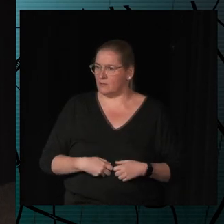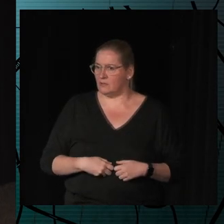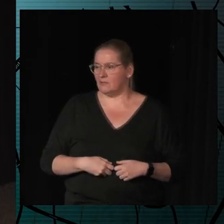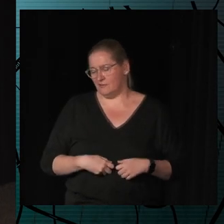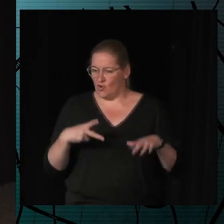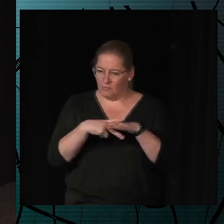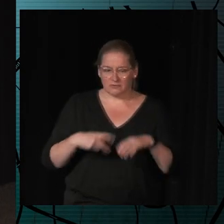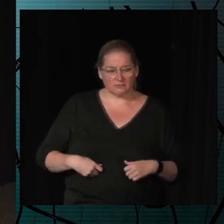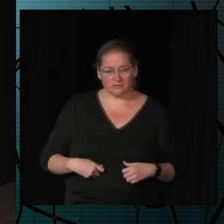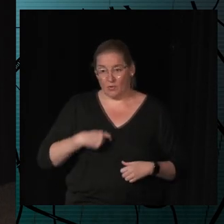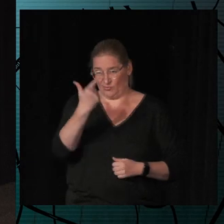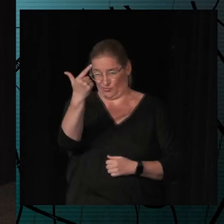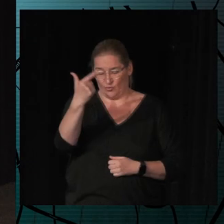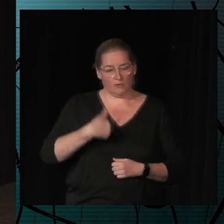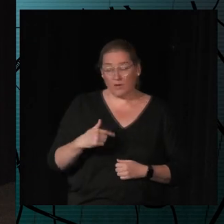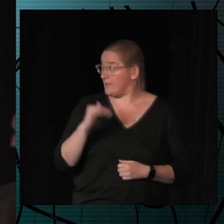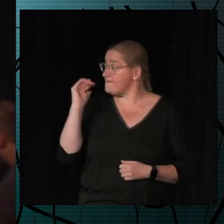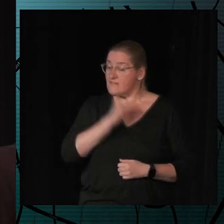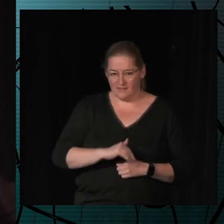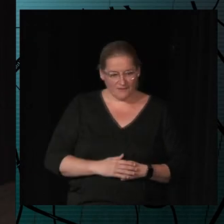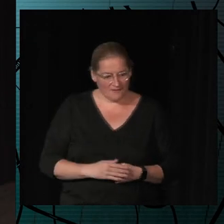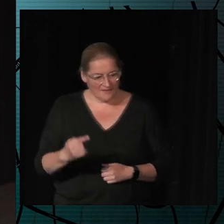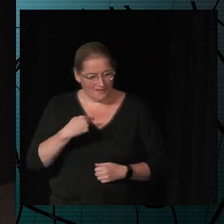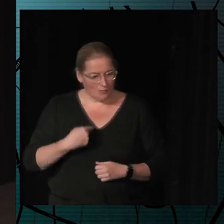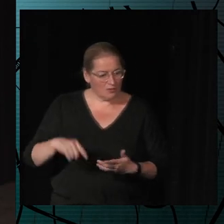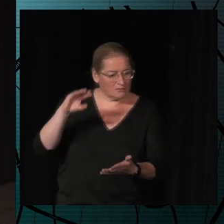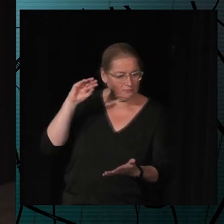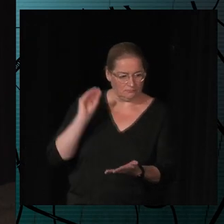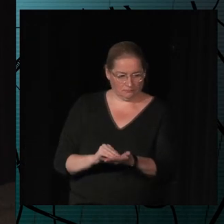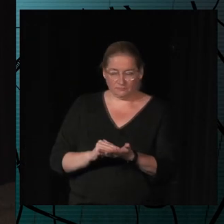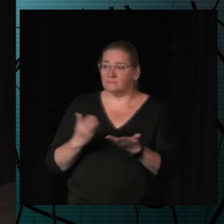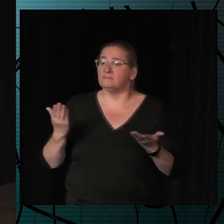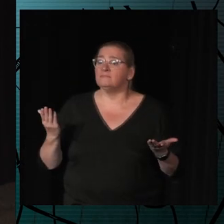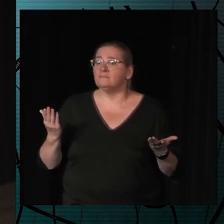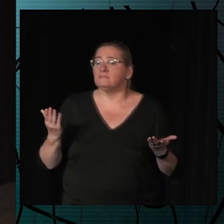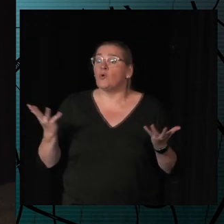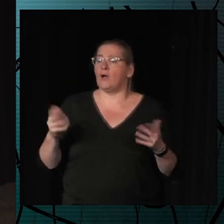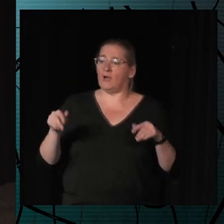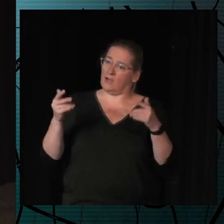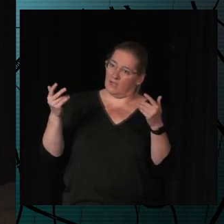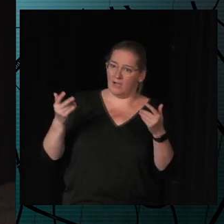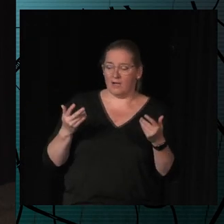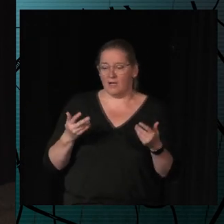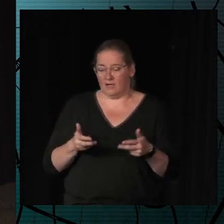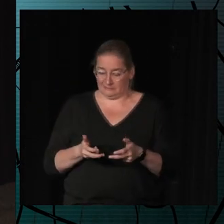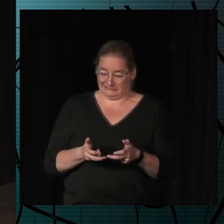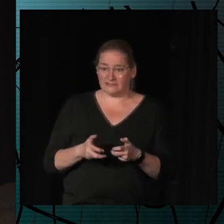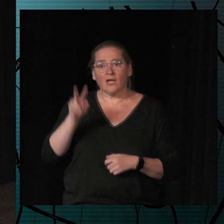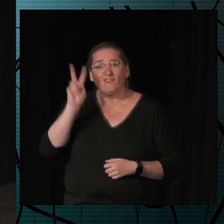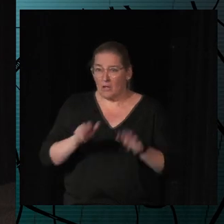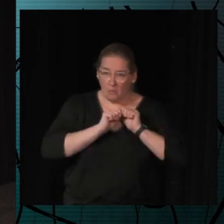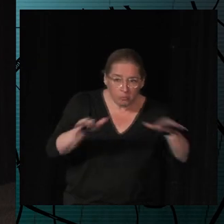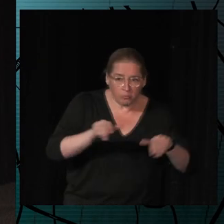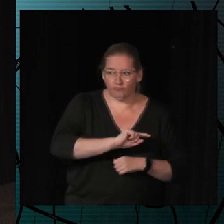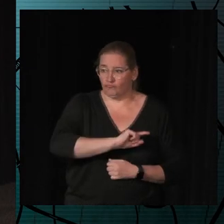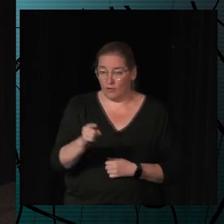les plus inavobles moi j'en ai deux je vais aller très très vite vas-y alors moi j'ai noté un titre alors qui n'est pas du tout un blockbuster et qui m'a d'autant plus